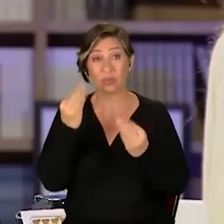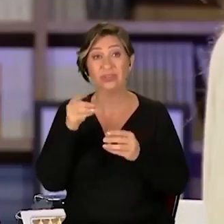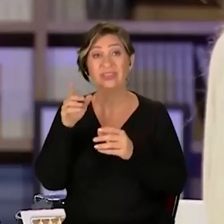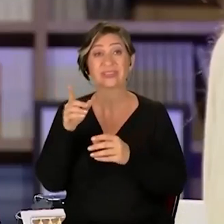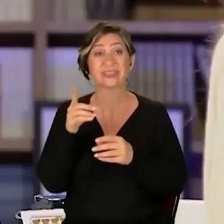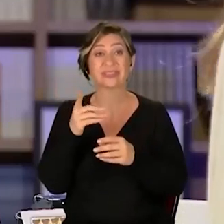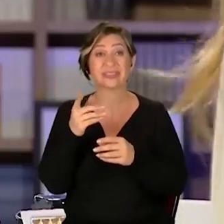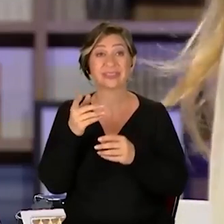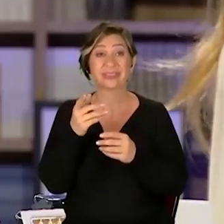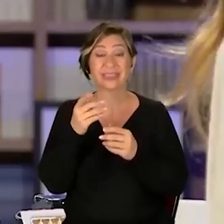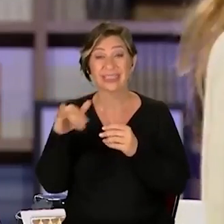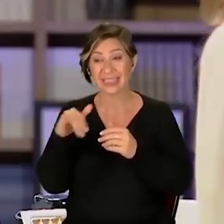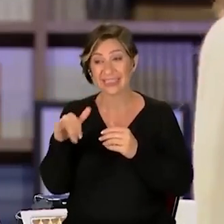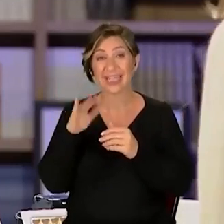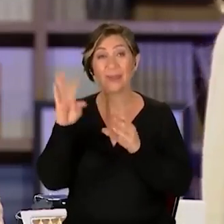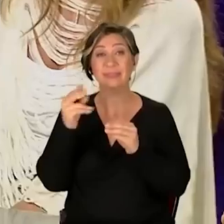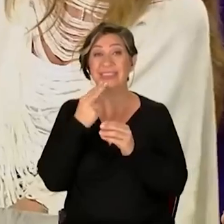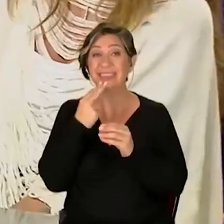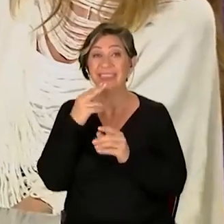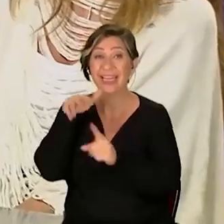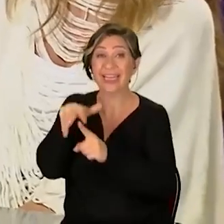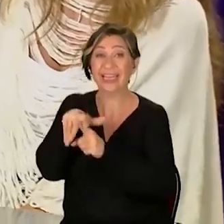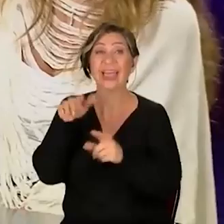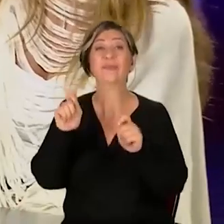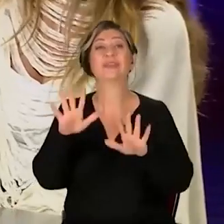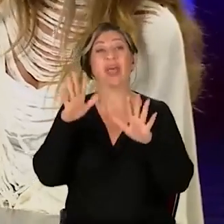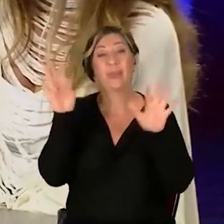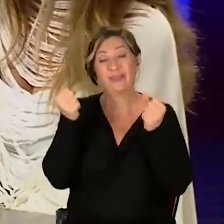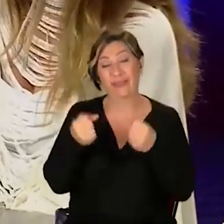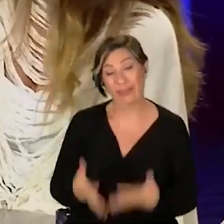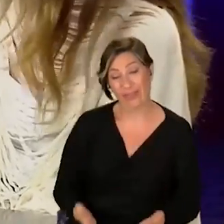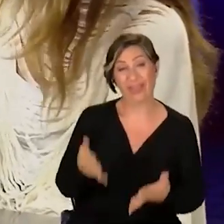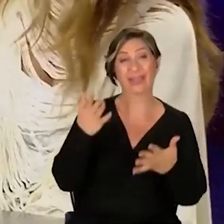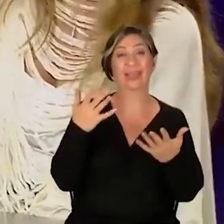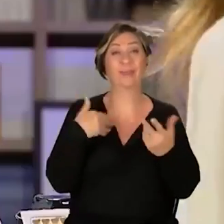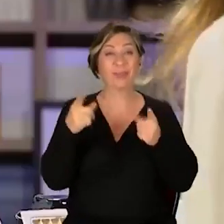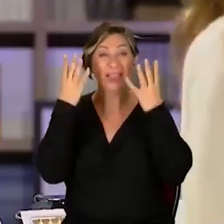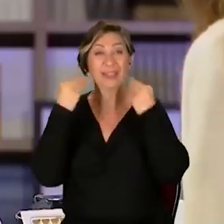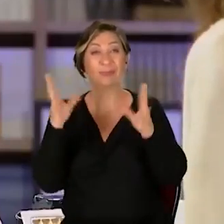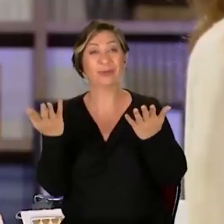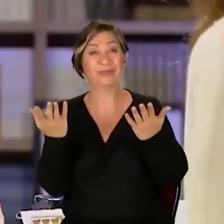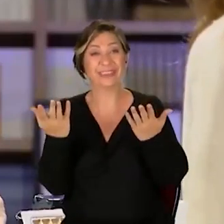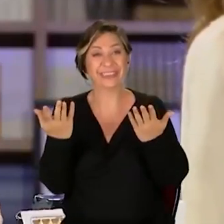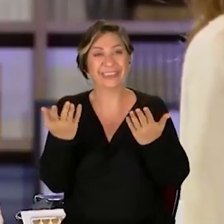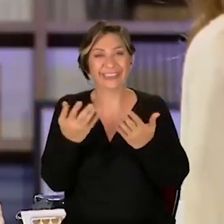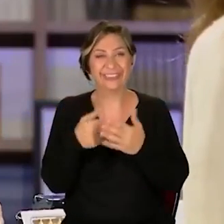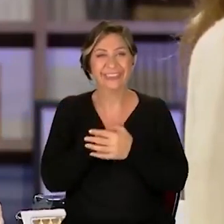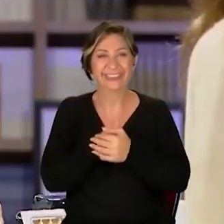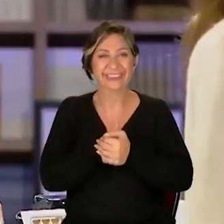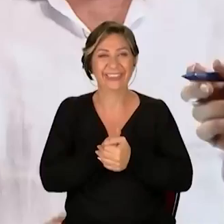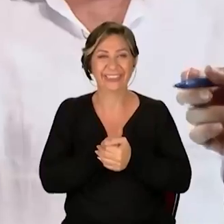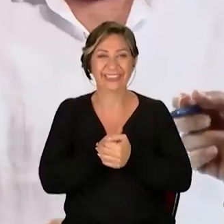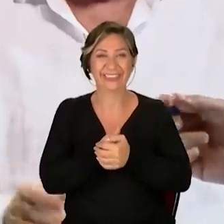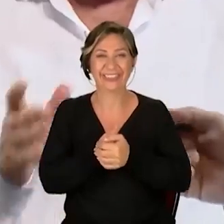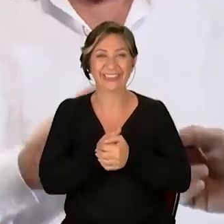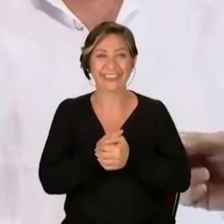yakın bana yakın oturuyor ya. Hepiniz yani yakın oturduğu için indirdiniz. Ya ben de bunu anlamıyorum. Sadece şu